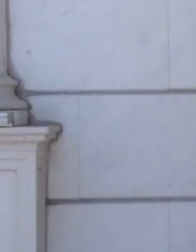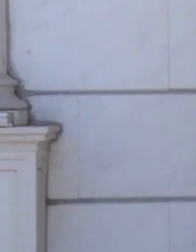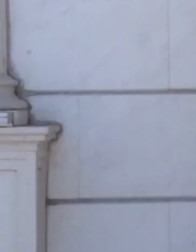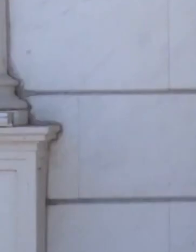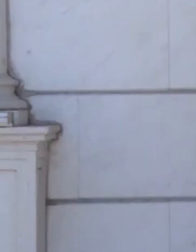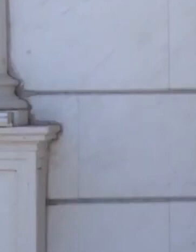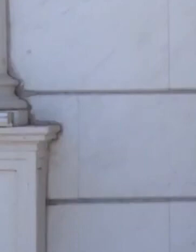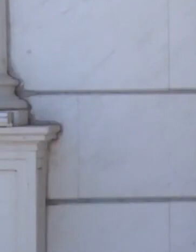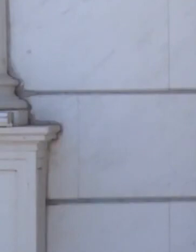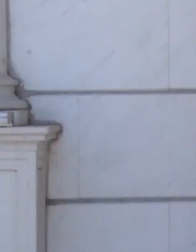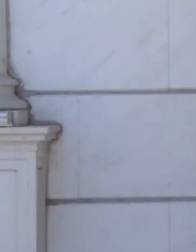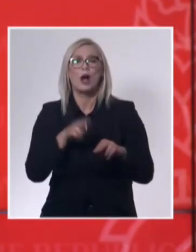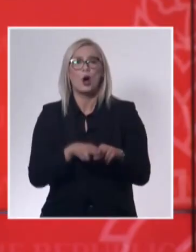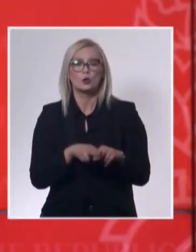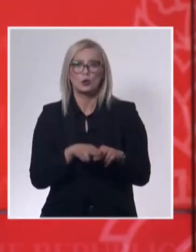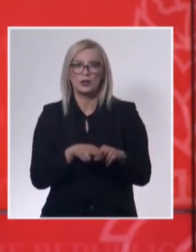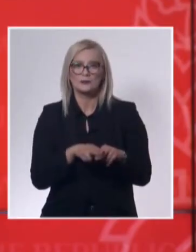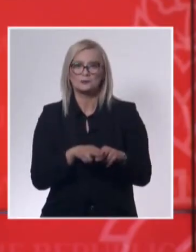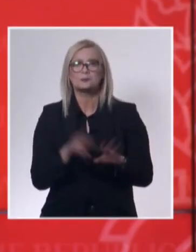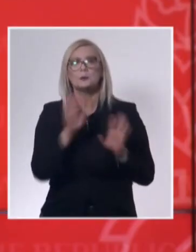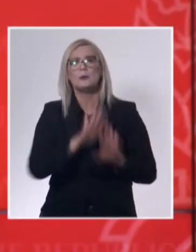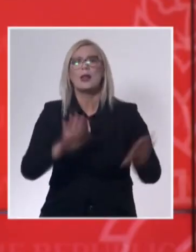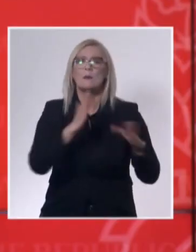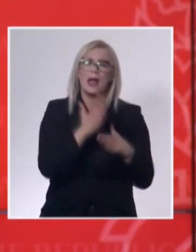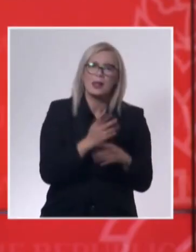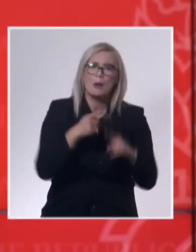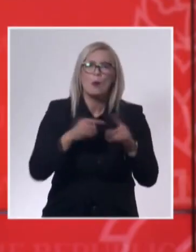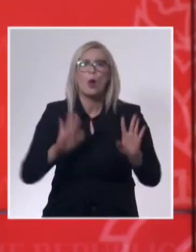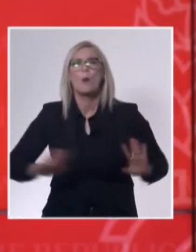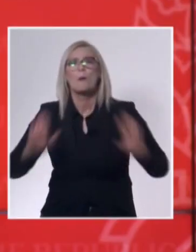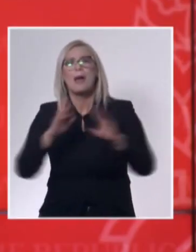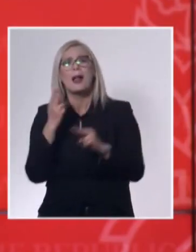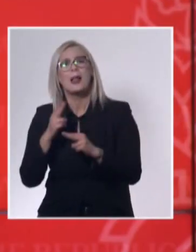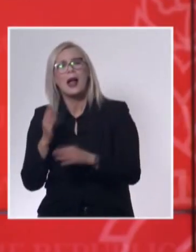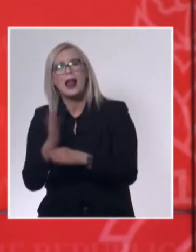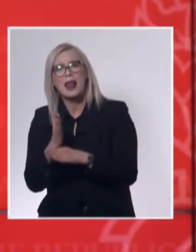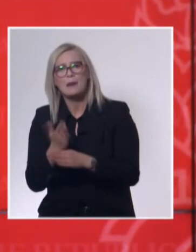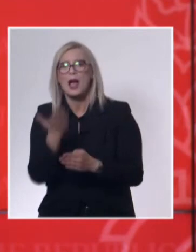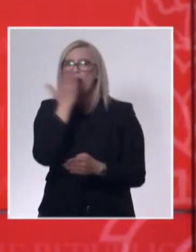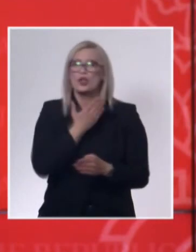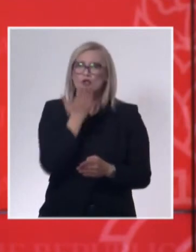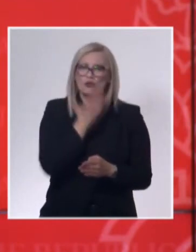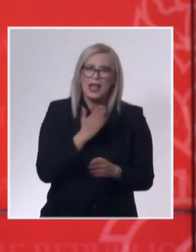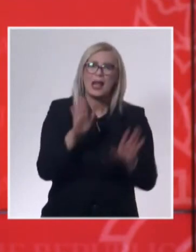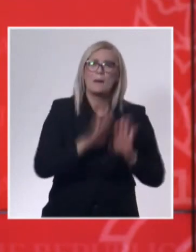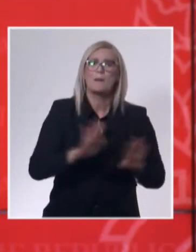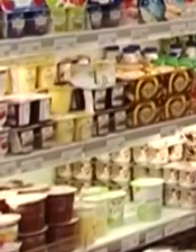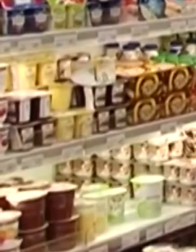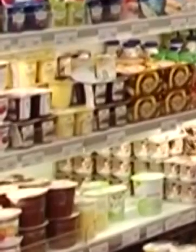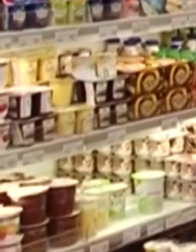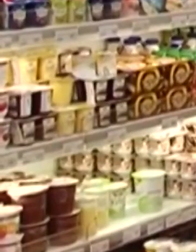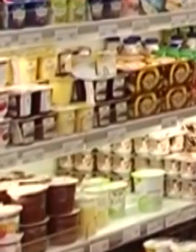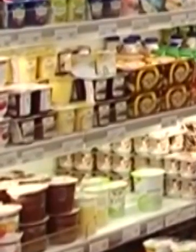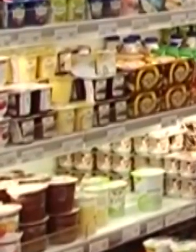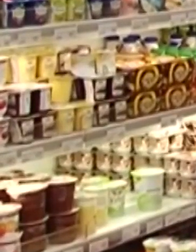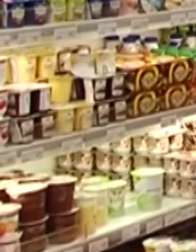e qytetarëve. Ndërkaq, Ministri i Ekonomisë Kreshnik Bekteshi deklaroi se nuk përjashtohet mundësia e ngrirjes së çmimeve edhe për